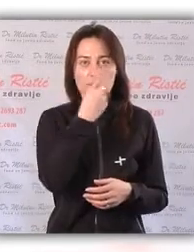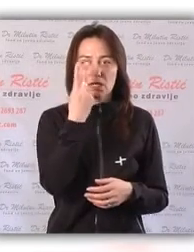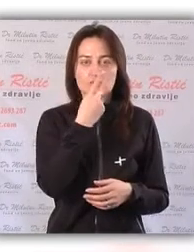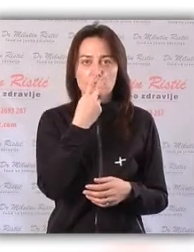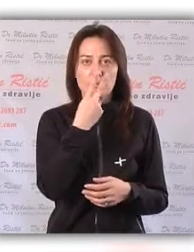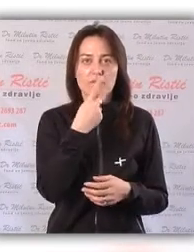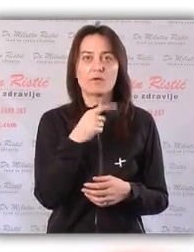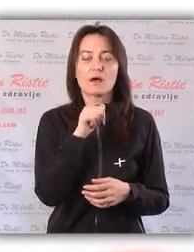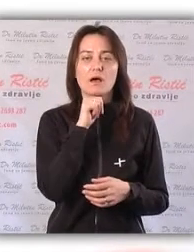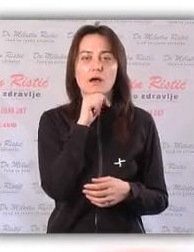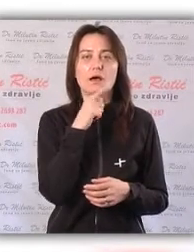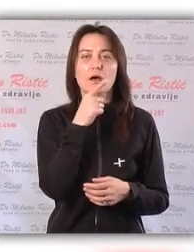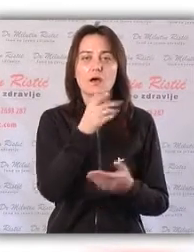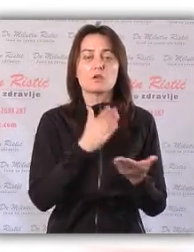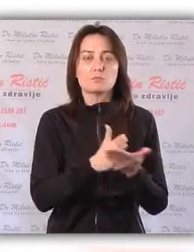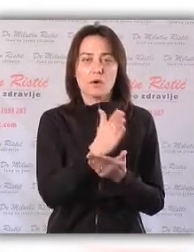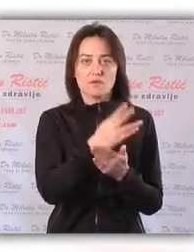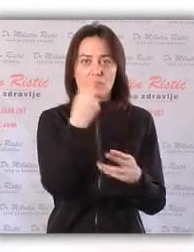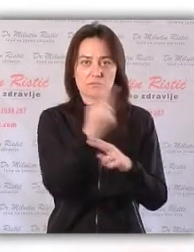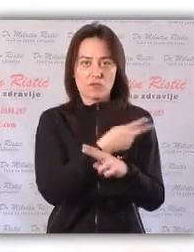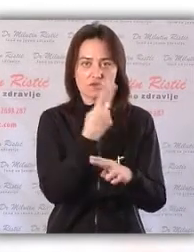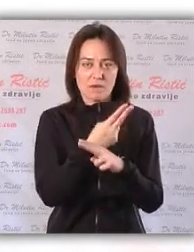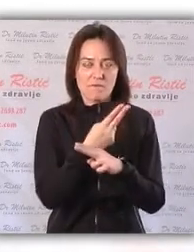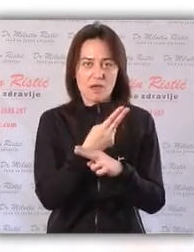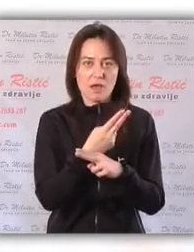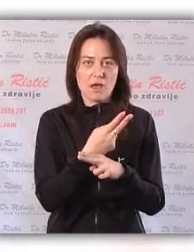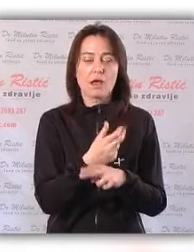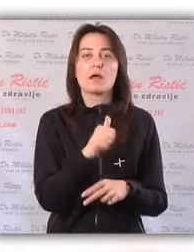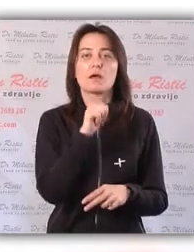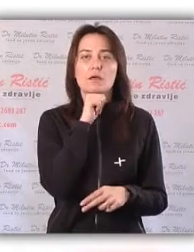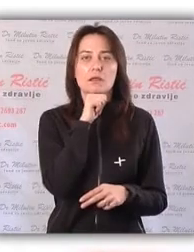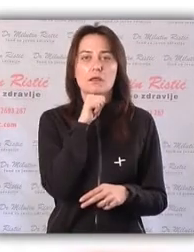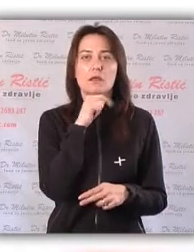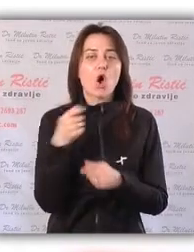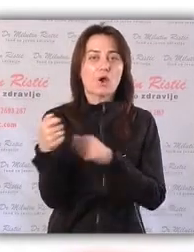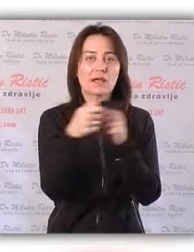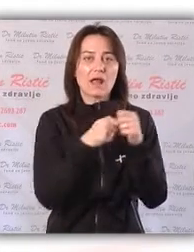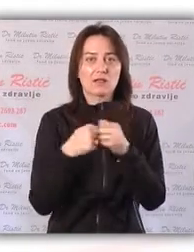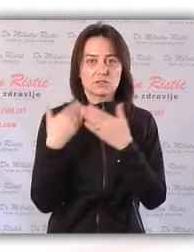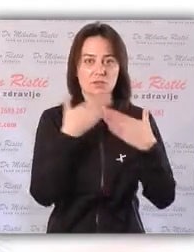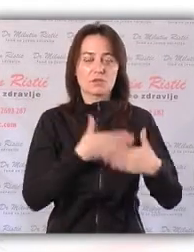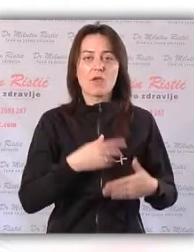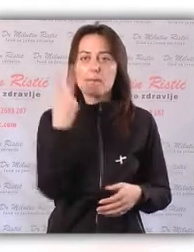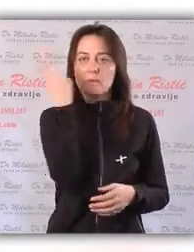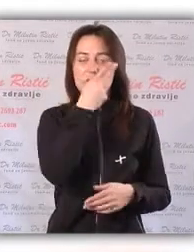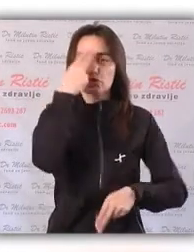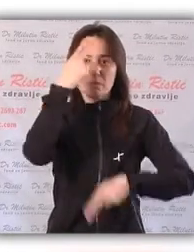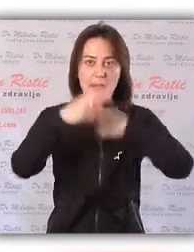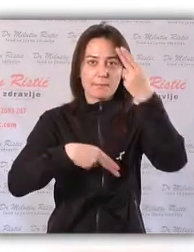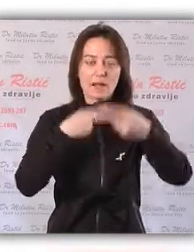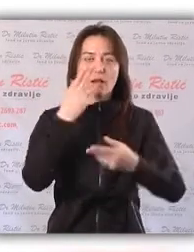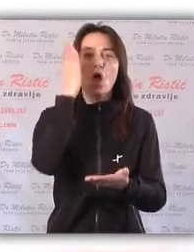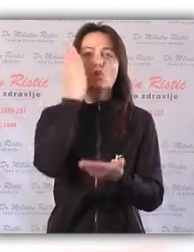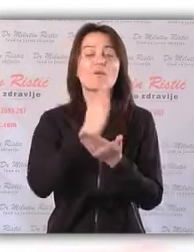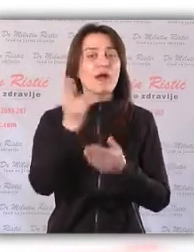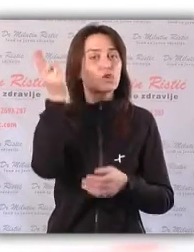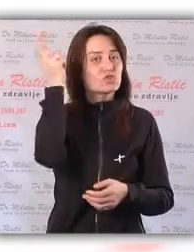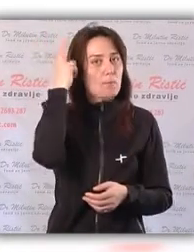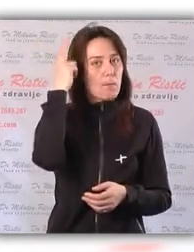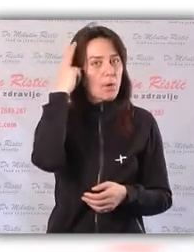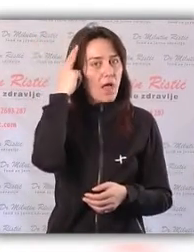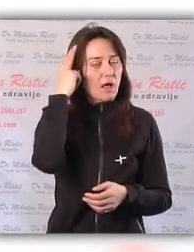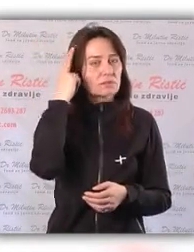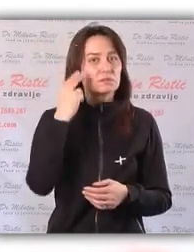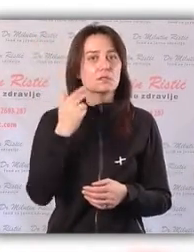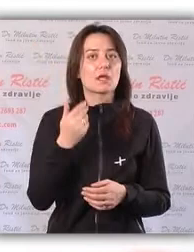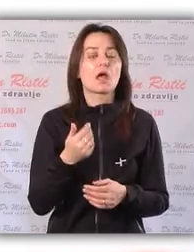Skrining podrazumeva organizovani skrining, njega najčešće sprovodi država i organizovan skrining podrazumeva pregled